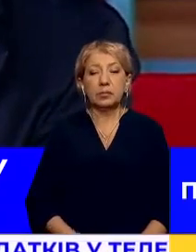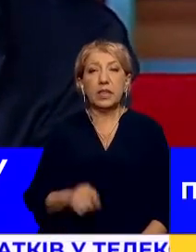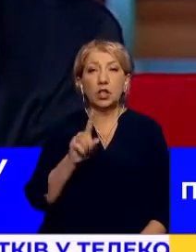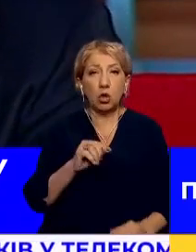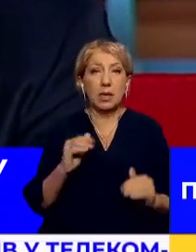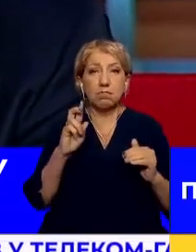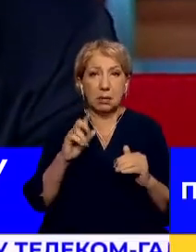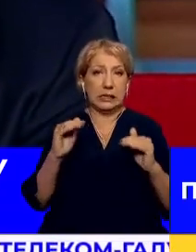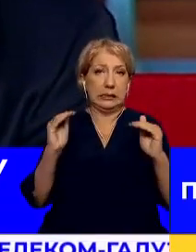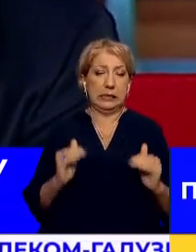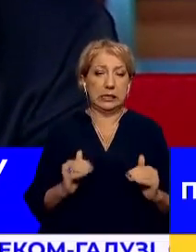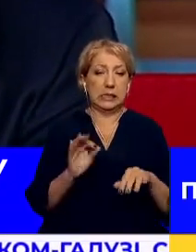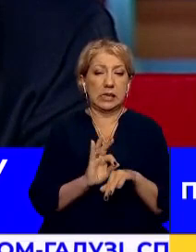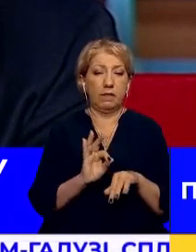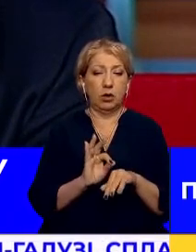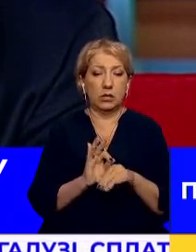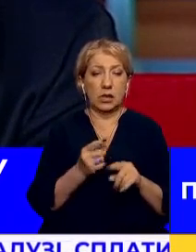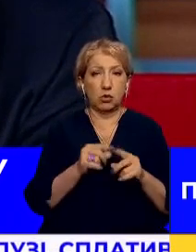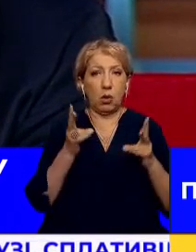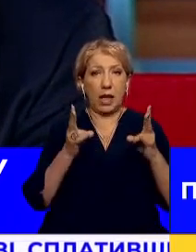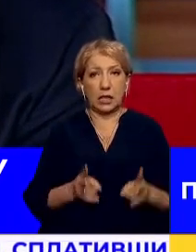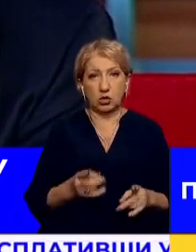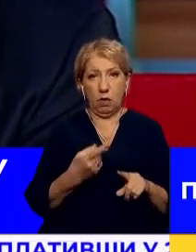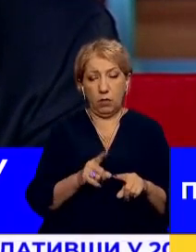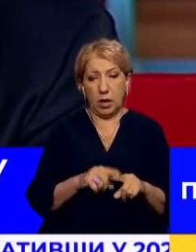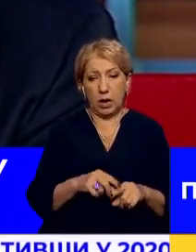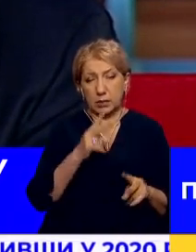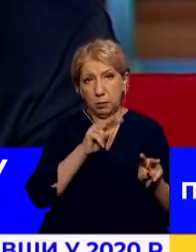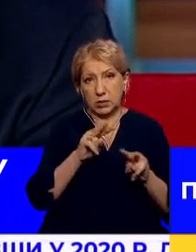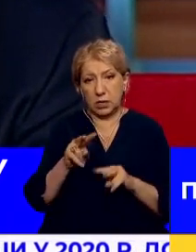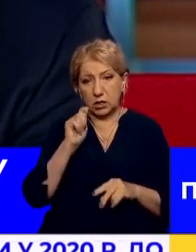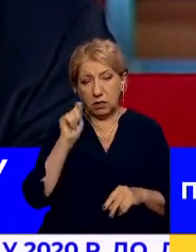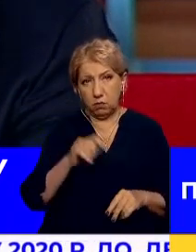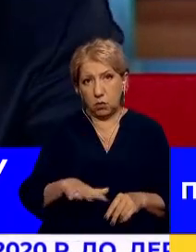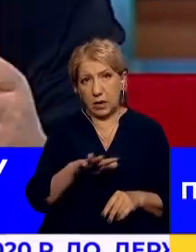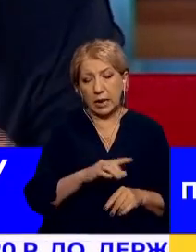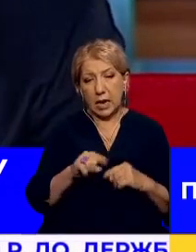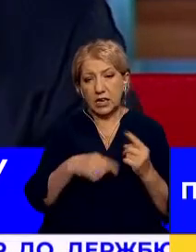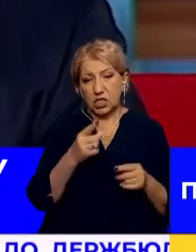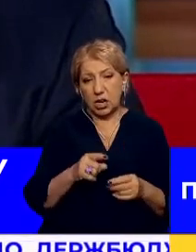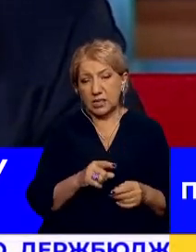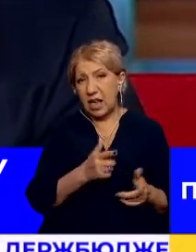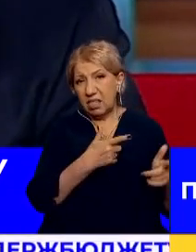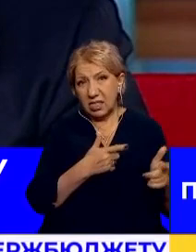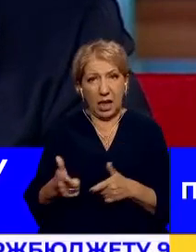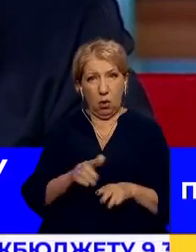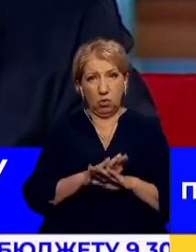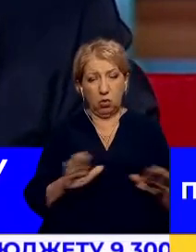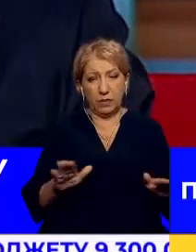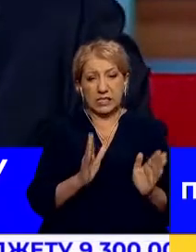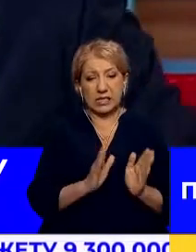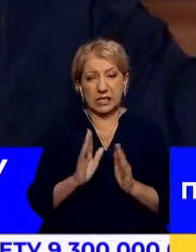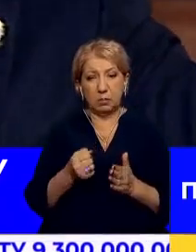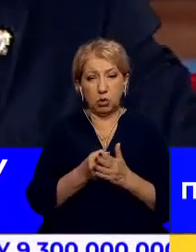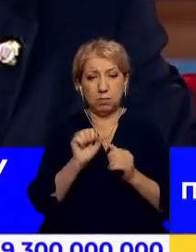знизимо ці захворюваність і цю катастрофу, яка сьогодні спостерігається в країні через абсолютно неготовність системи